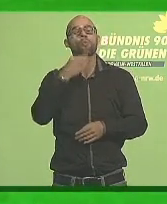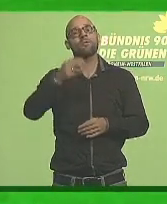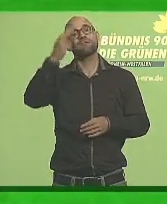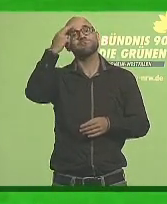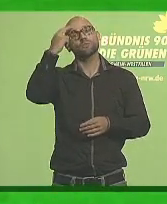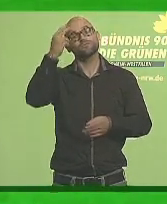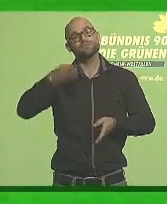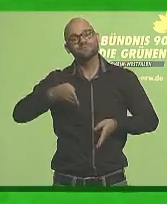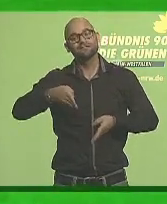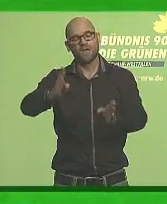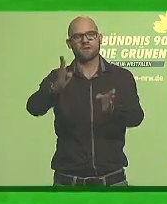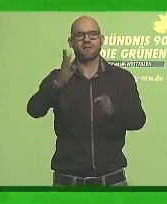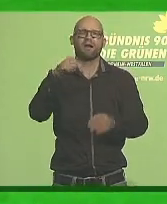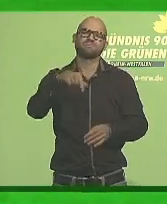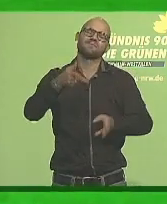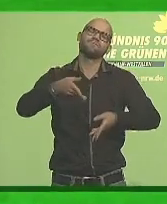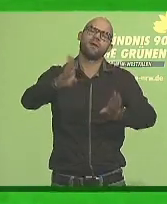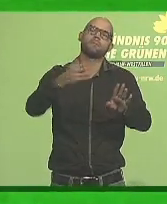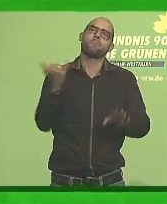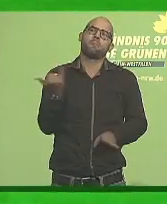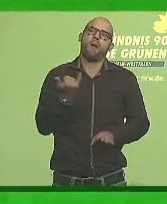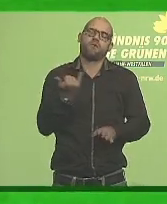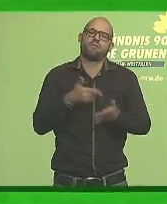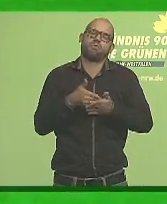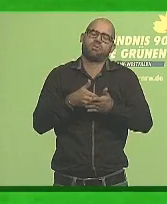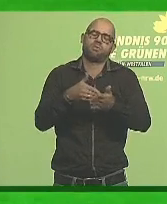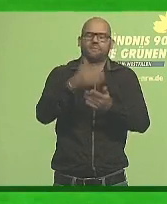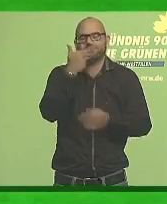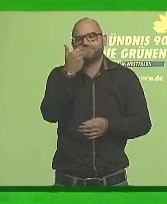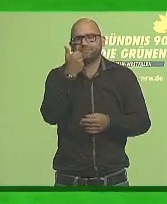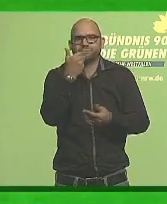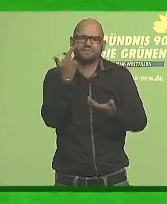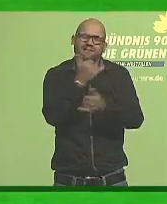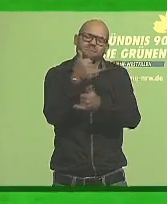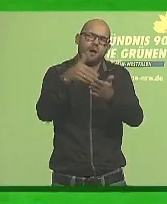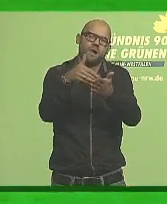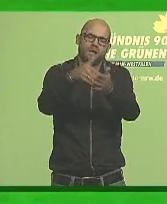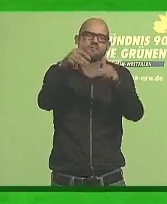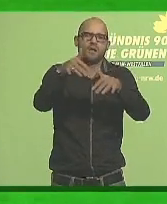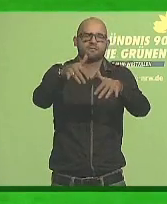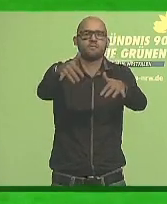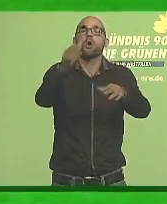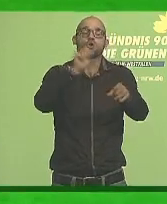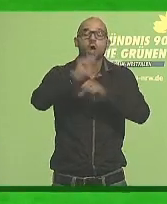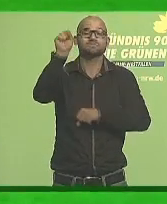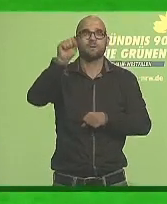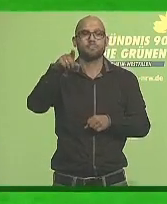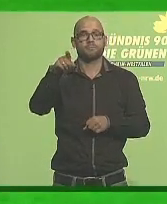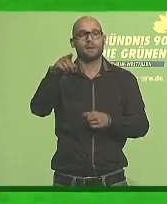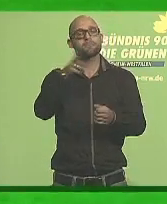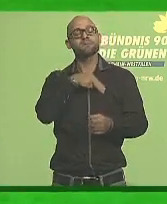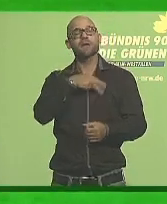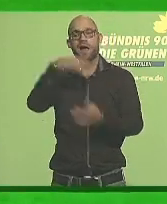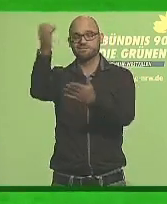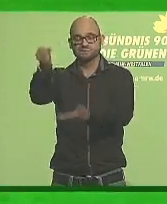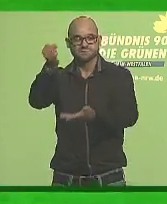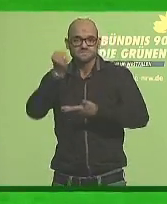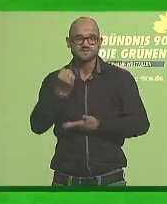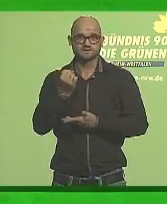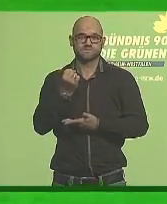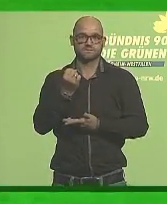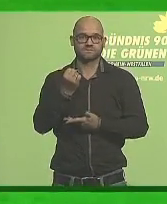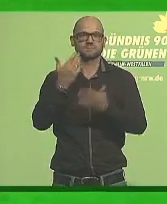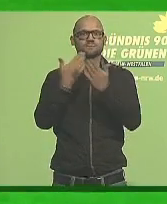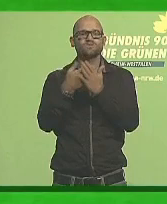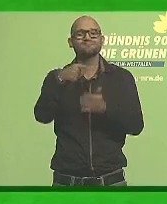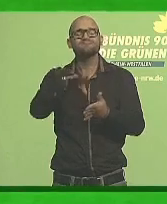wenn der immer wieder unperfekt ist und auch zu Konflikten führt, bekommen wir diesen Nobelpreis. Und ich glaube, in